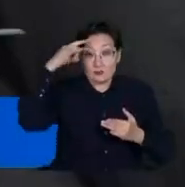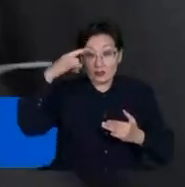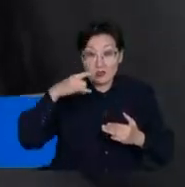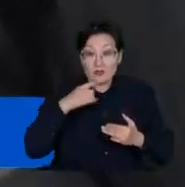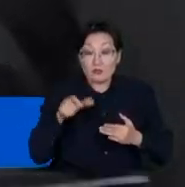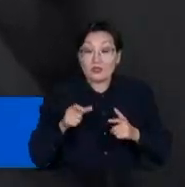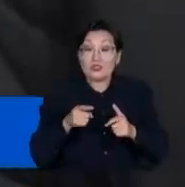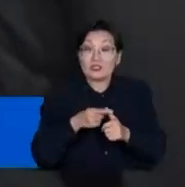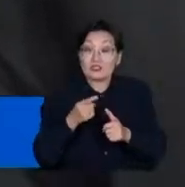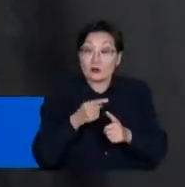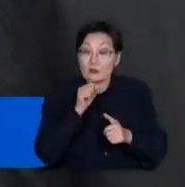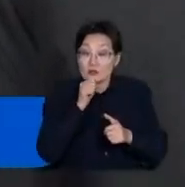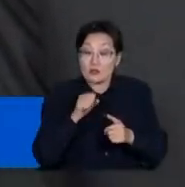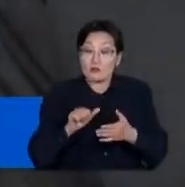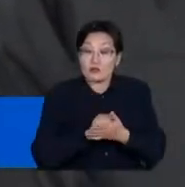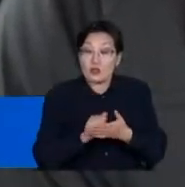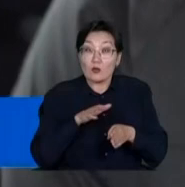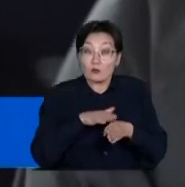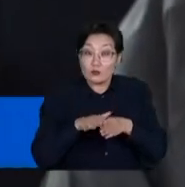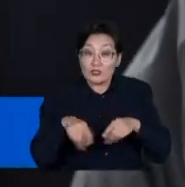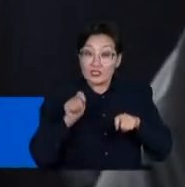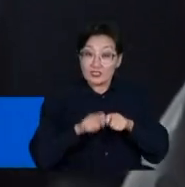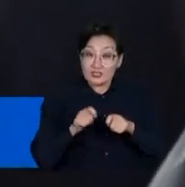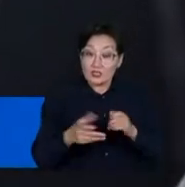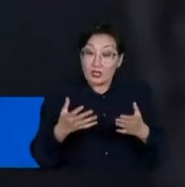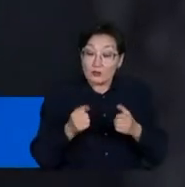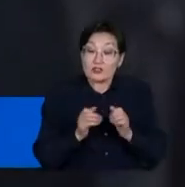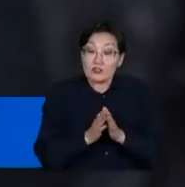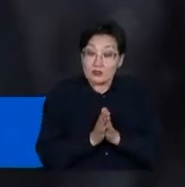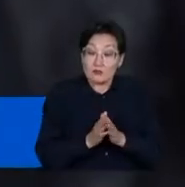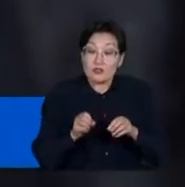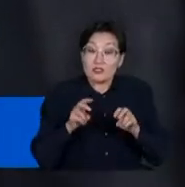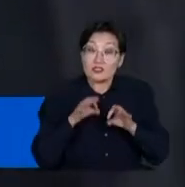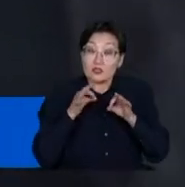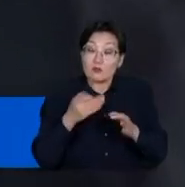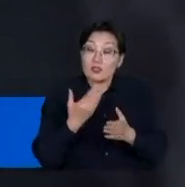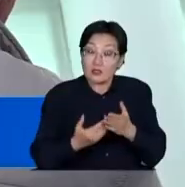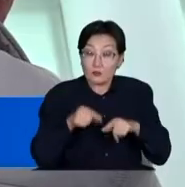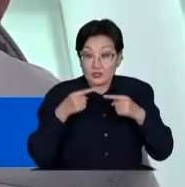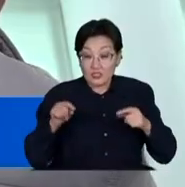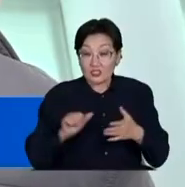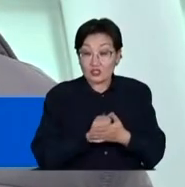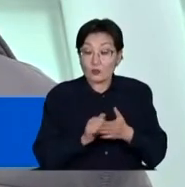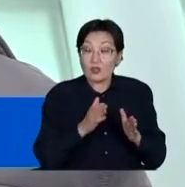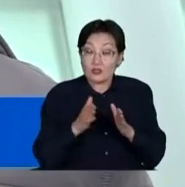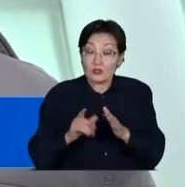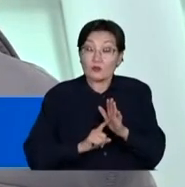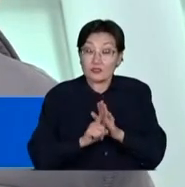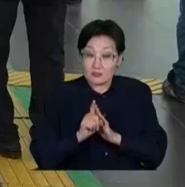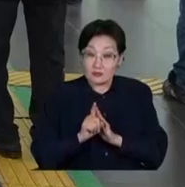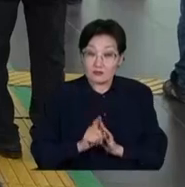азаматы атанған қариядан құжаттың өтір нүктесіне дейін тексеріп алуын сұрадық. Содан мамандар айтқан кеңеспен басқа да құжаттарын реттеуге